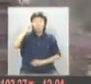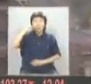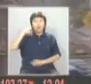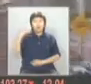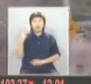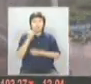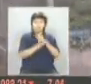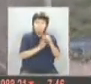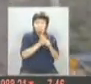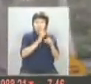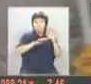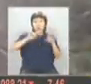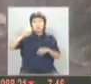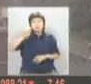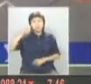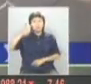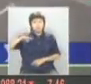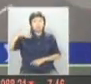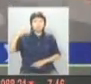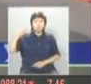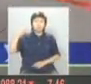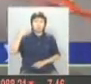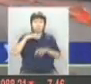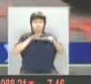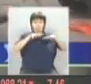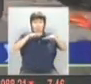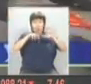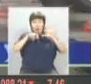20 ครั้งมีแรงสนสะเทือนถึงระดับ 5 ลิกเตอร์